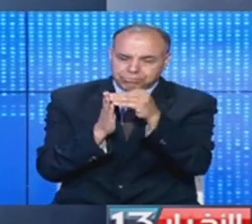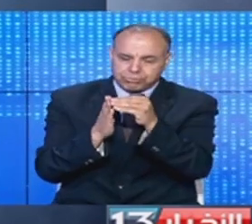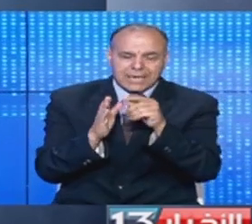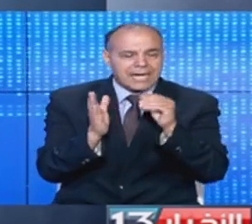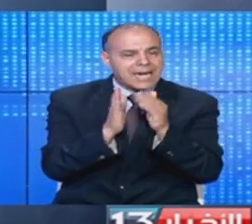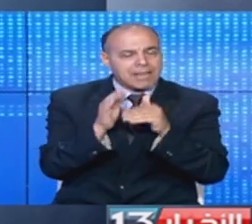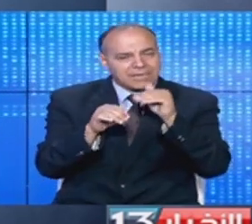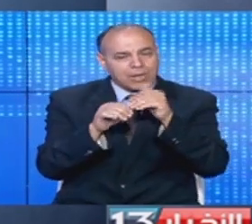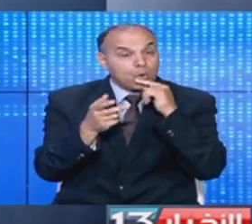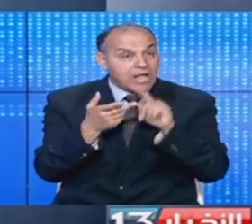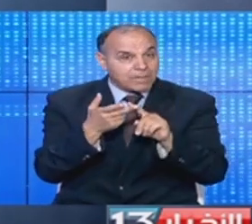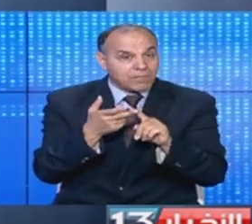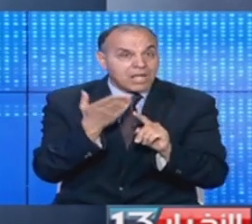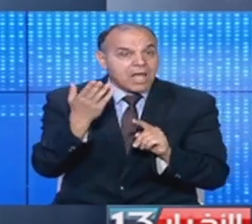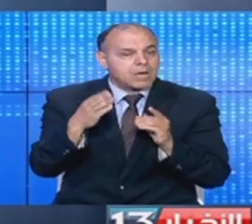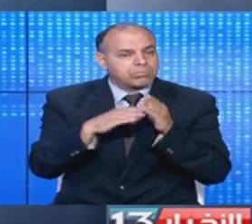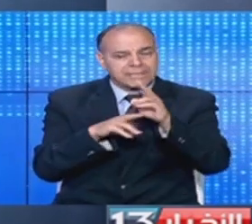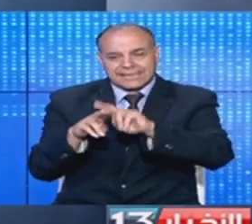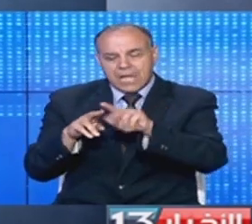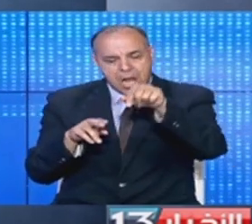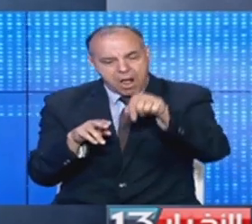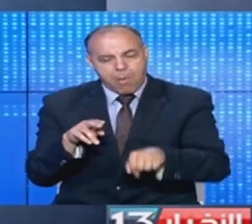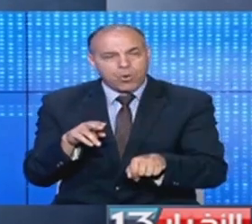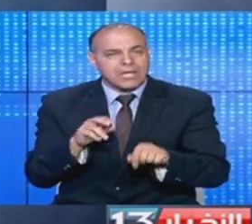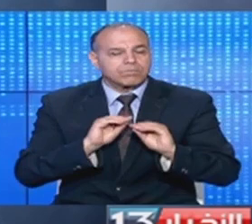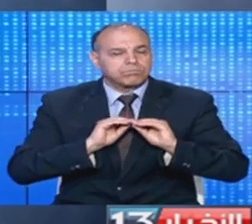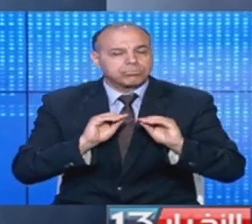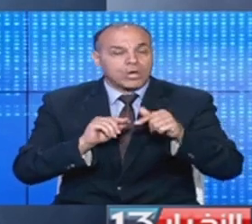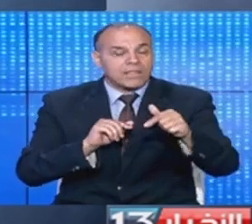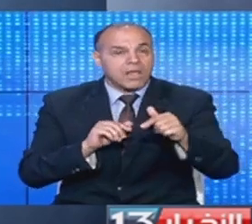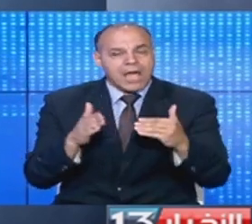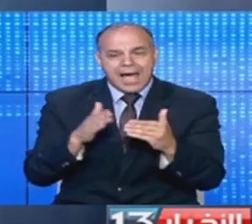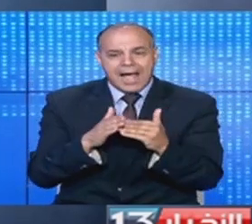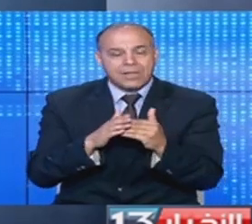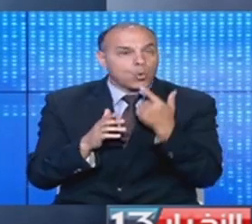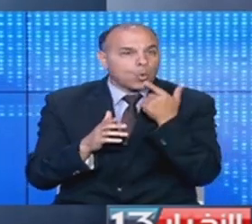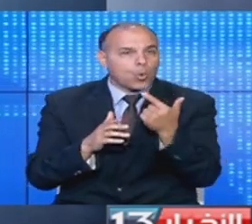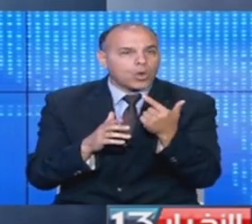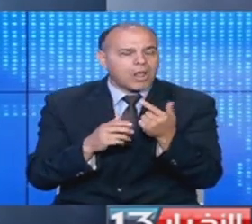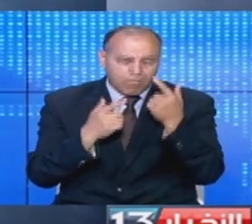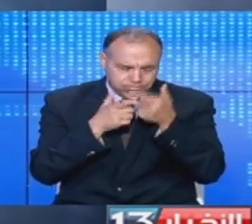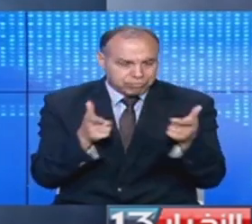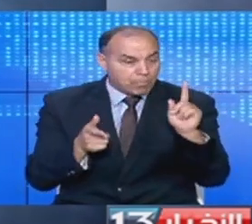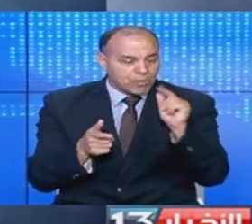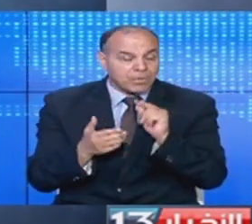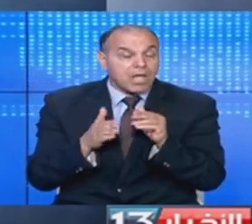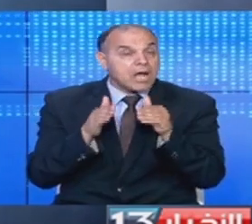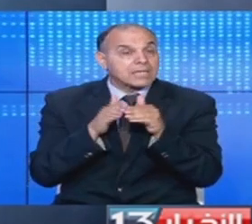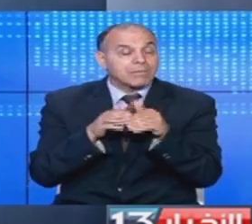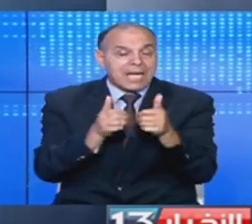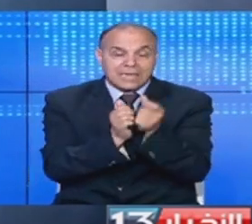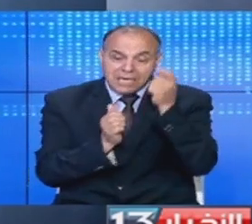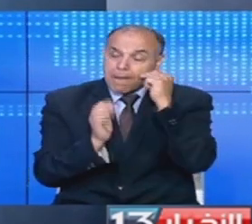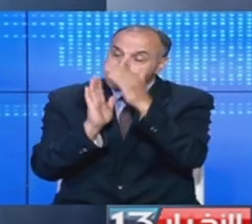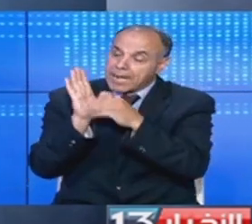الداخلي المتعلق بها لإدخال التعديلات الضرورية لتأطيرها والحد من استعمالاتها المفرطة. وطلبت الحركة